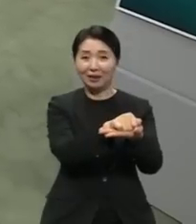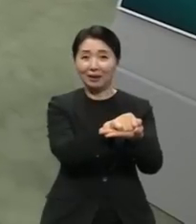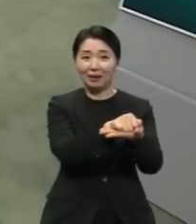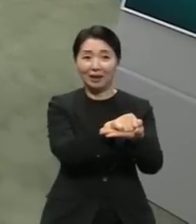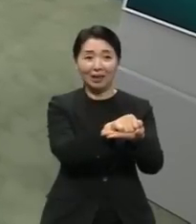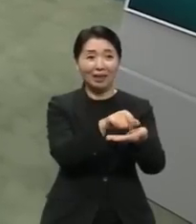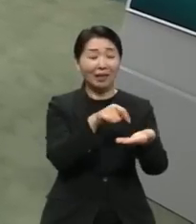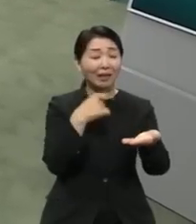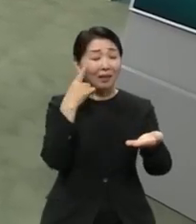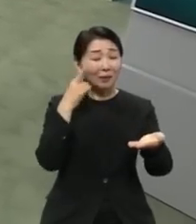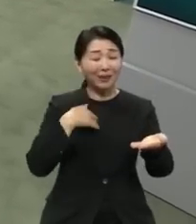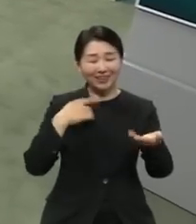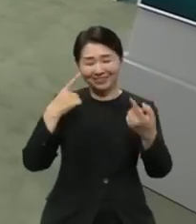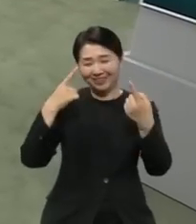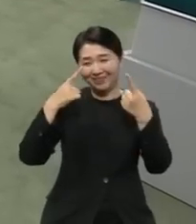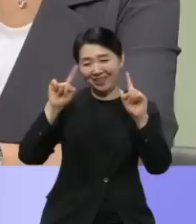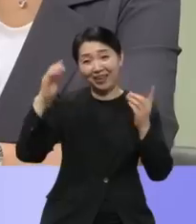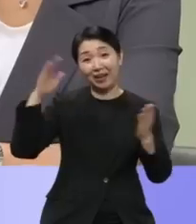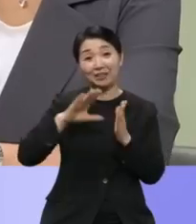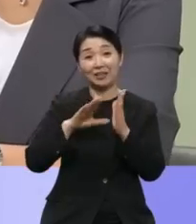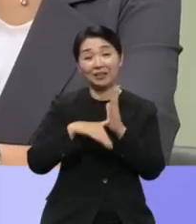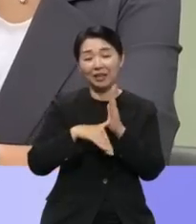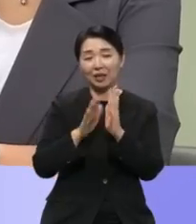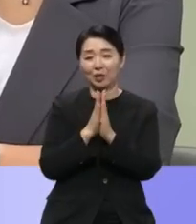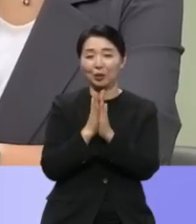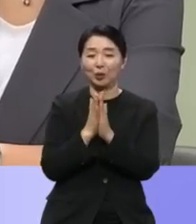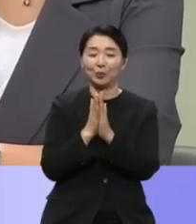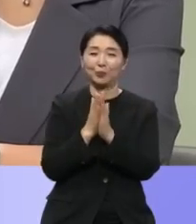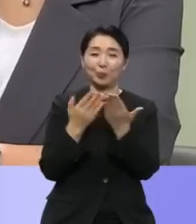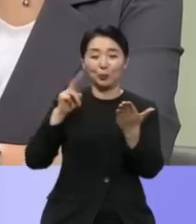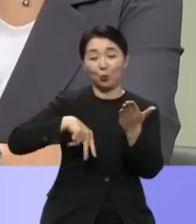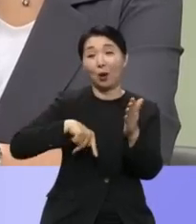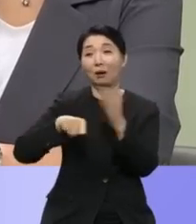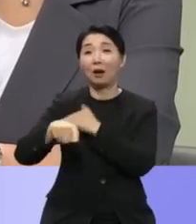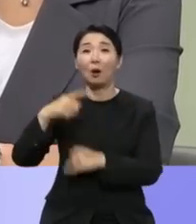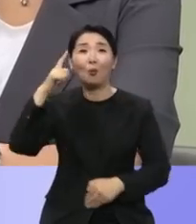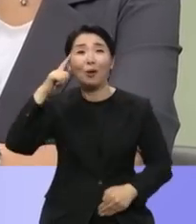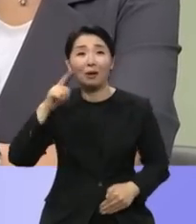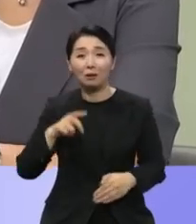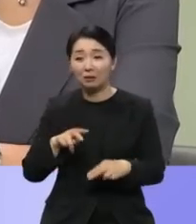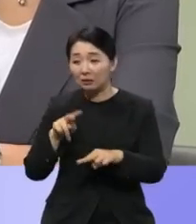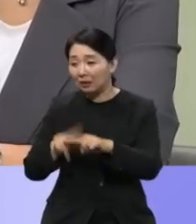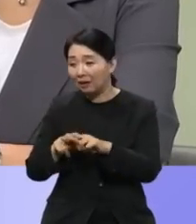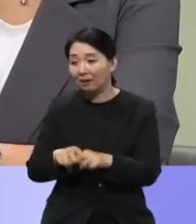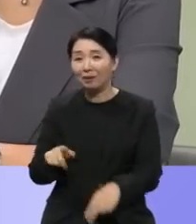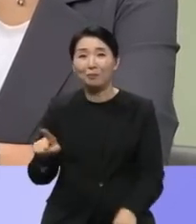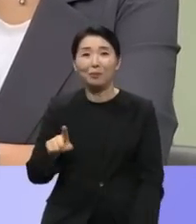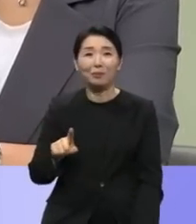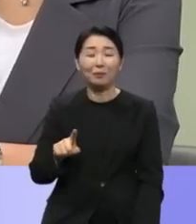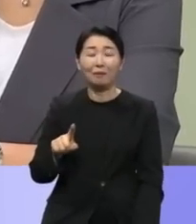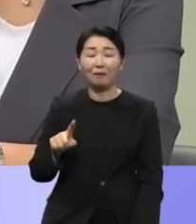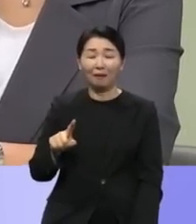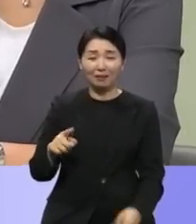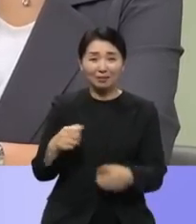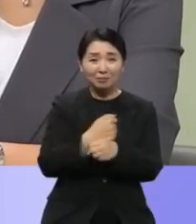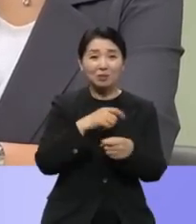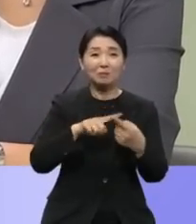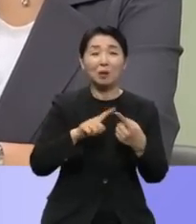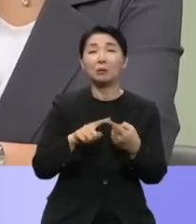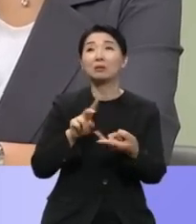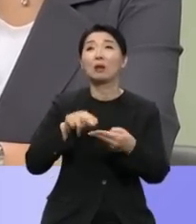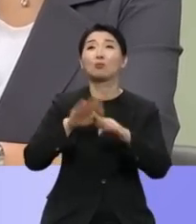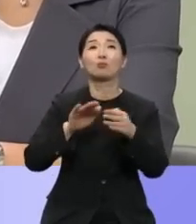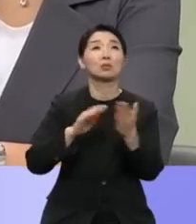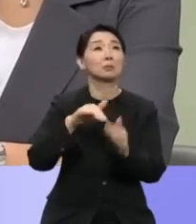저도 대학교 때 도서가 많이는 안 갔는데 도서관 가면은 꼭 자리 집 안 빼고 집에 가는 사람